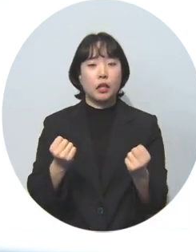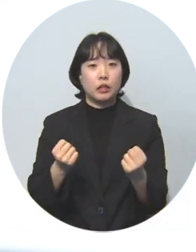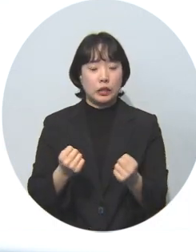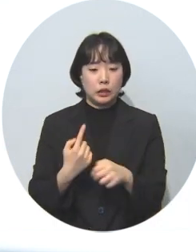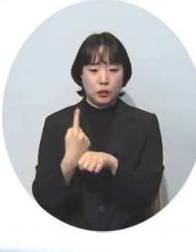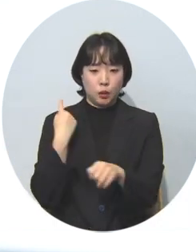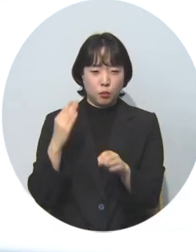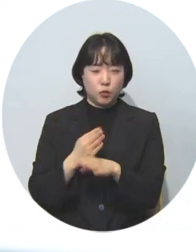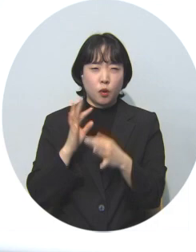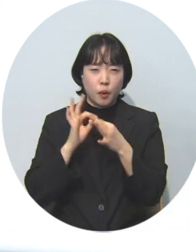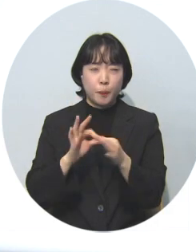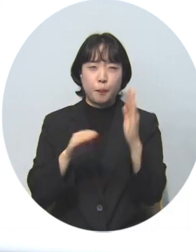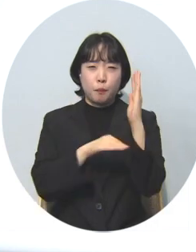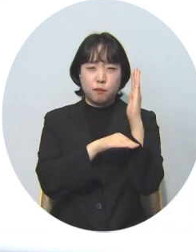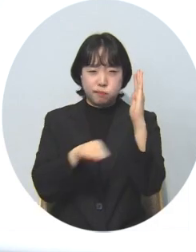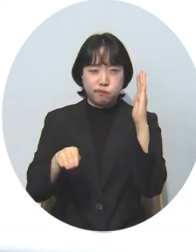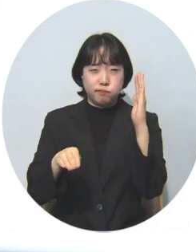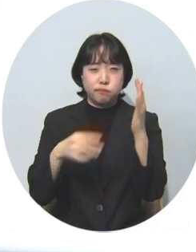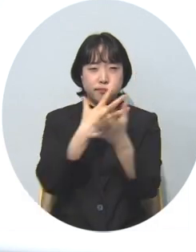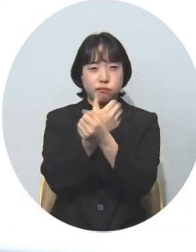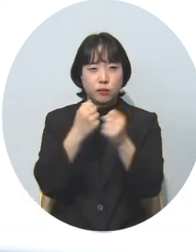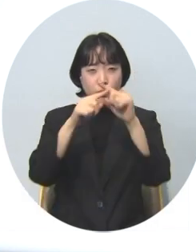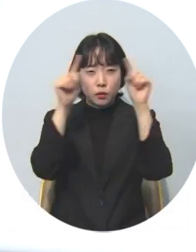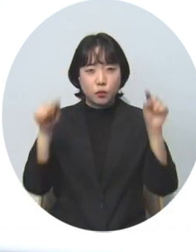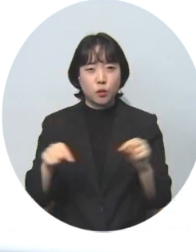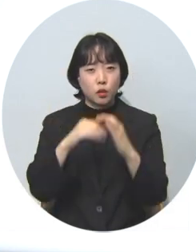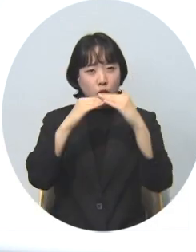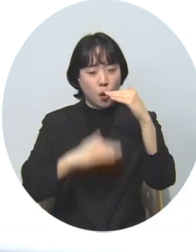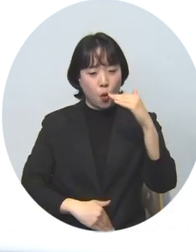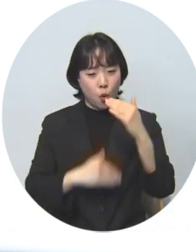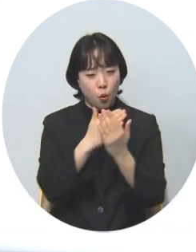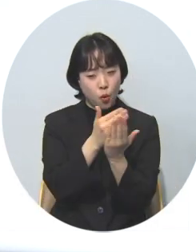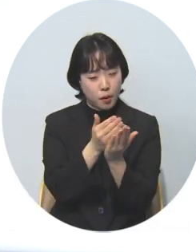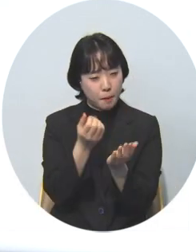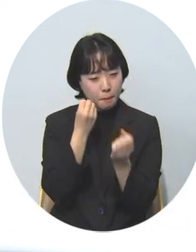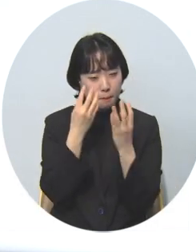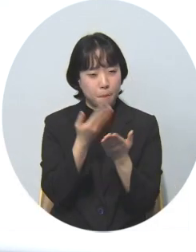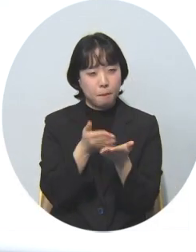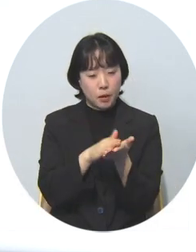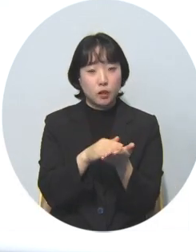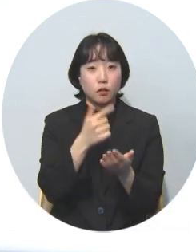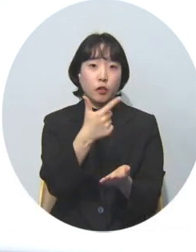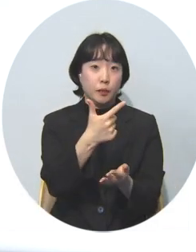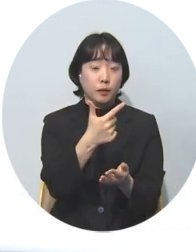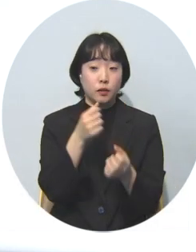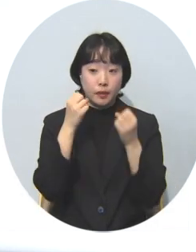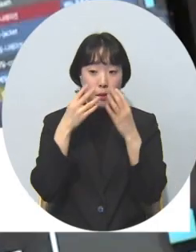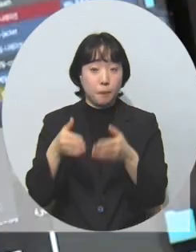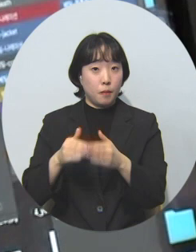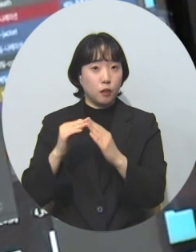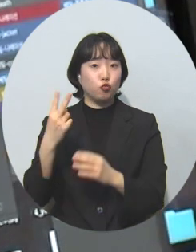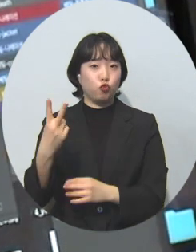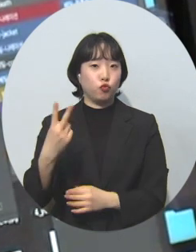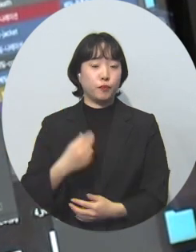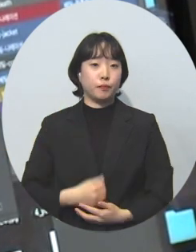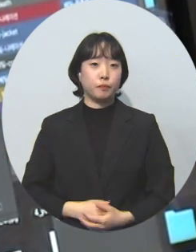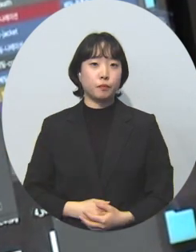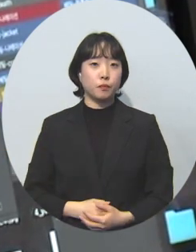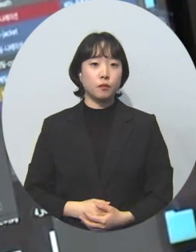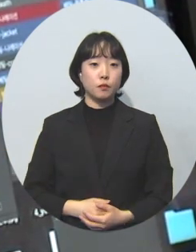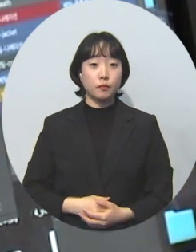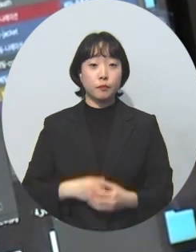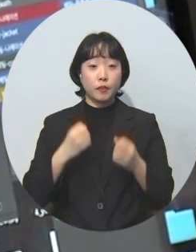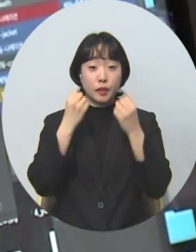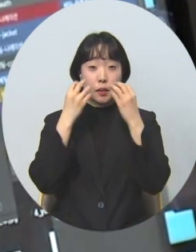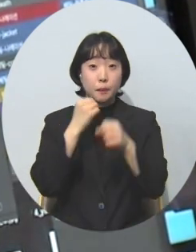우리가 계속해서 표준 계약서를 여섯 종을 개정했고 두 두 종을 신서로 했습니다 새롭게 마련되는 표준